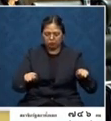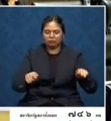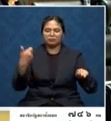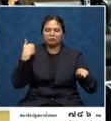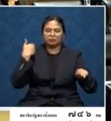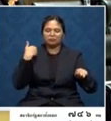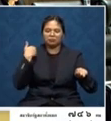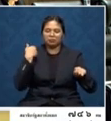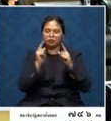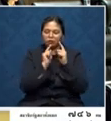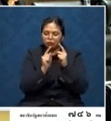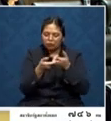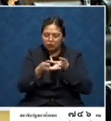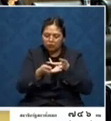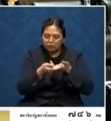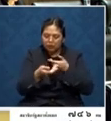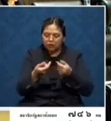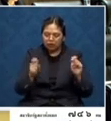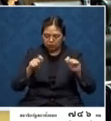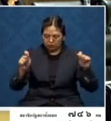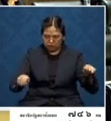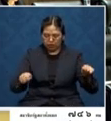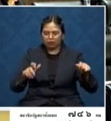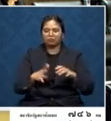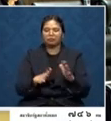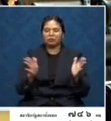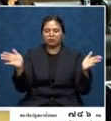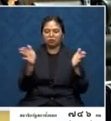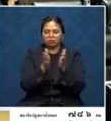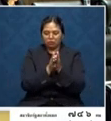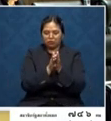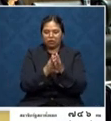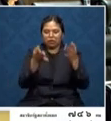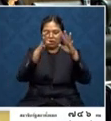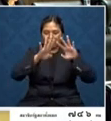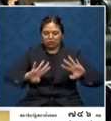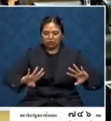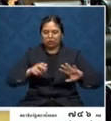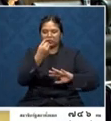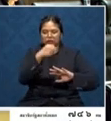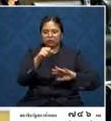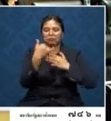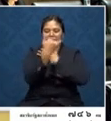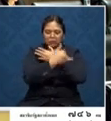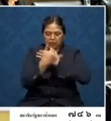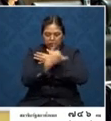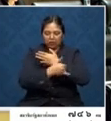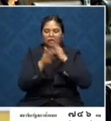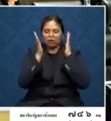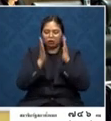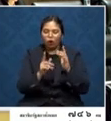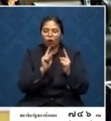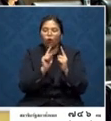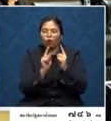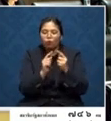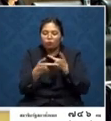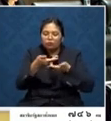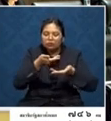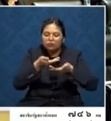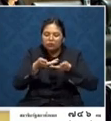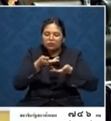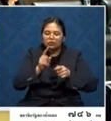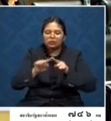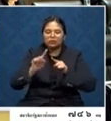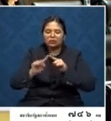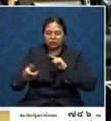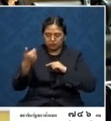แล้วก็บังคับใช้นั้นค่ะเป็นผลงานร่วมกันของประเทศอาเซียน10ประเทศและประเทศคู่เจรจาที่ช่วยกันผลักดันโดยเฉพา